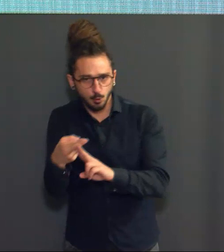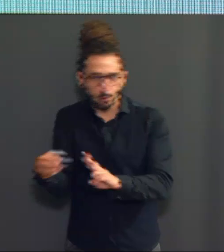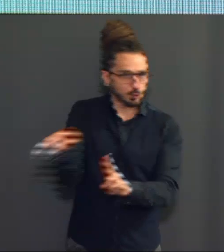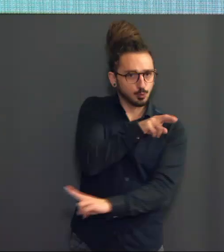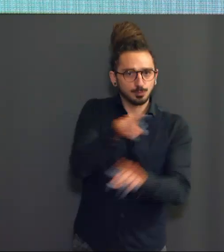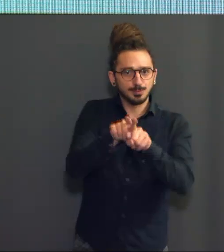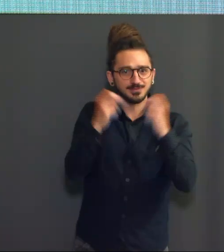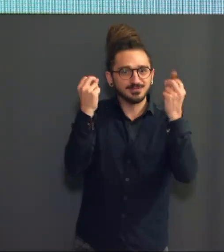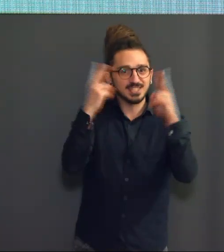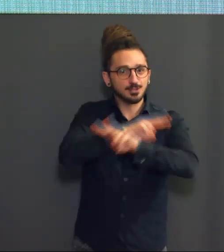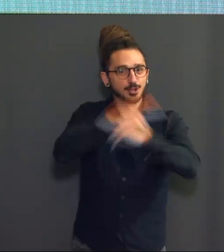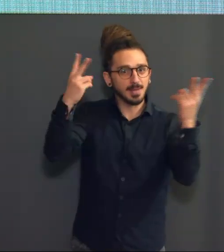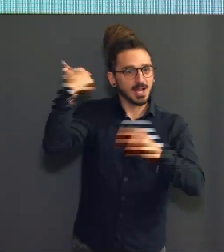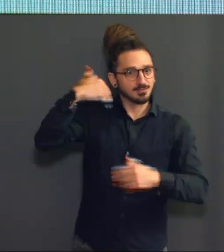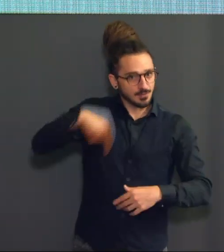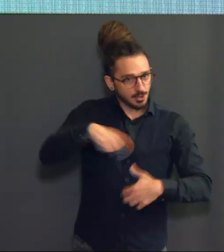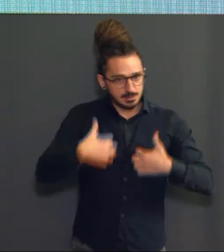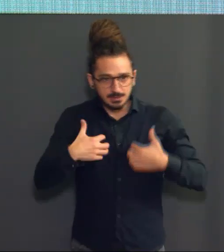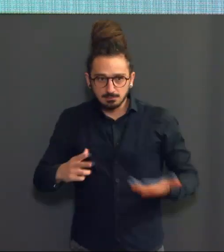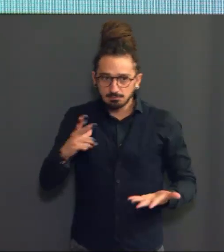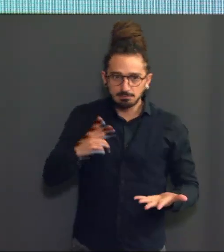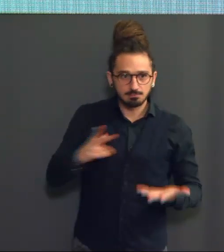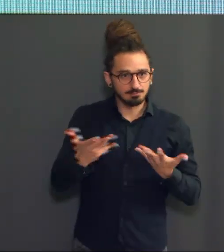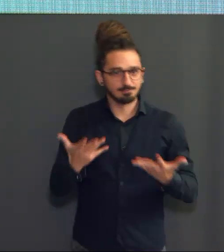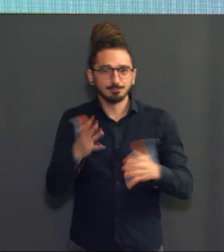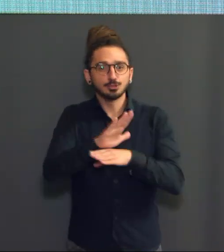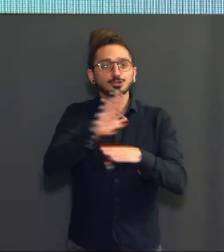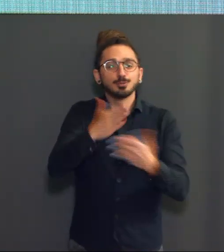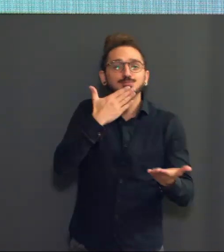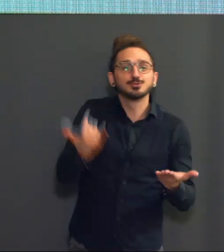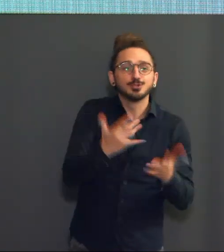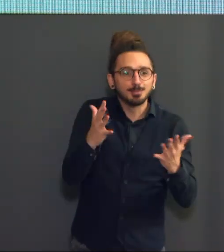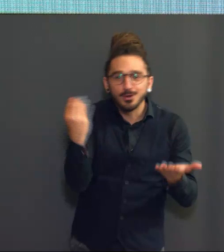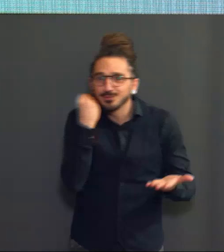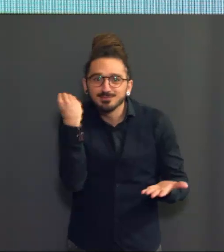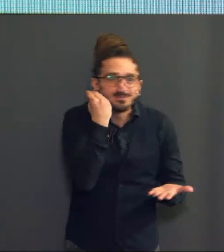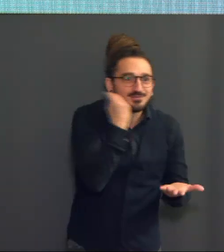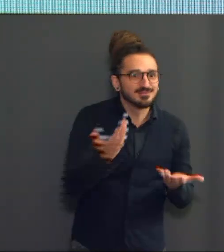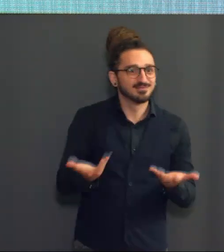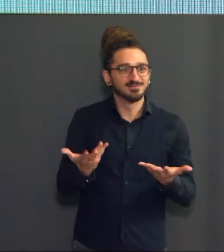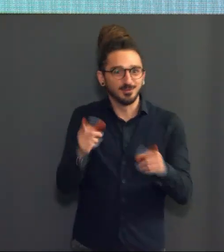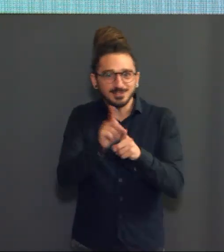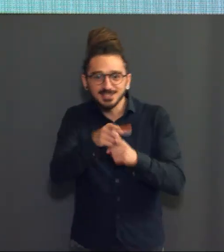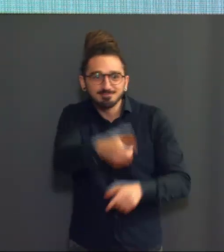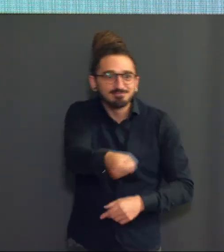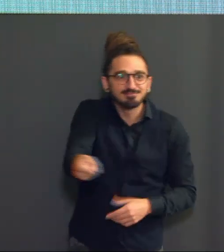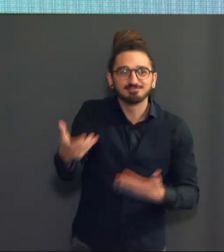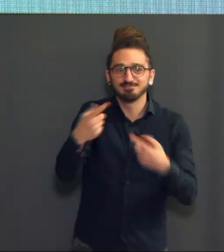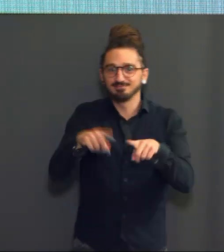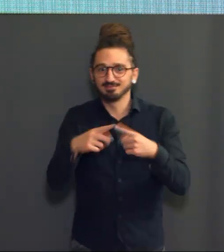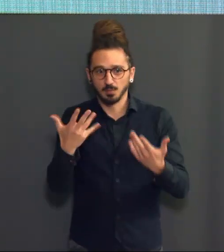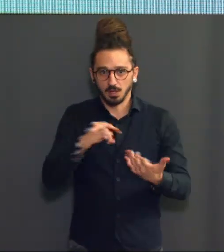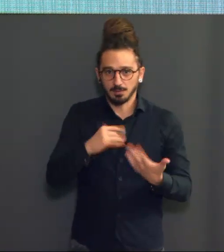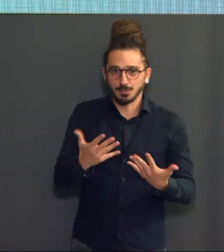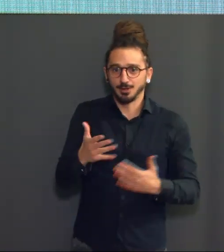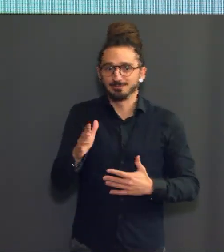manière de se saluer et de se rencontrer ne constitue plus un risque sanitaire.